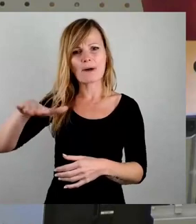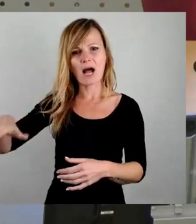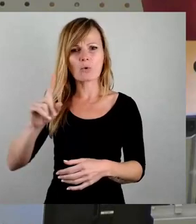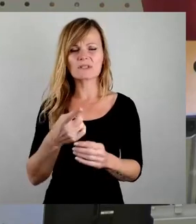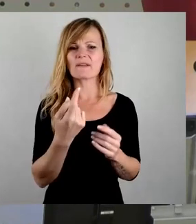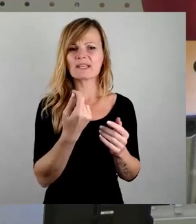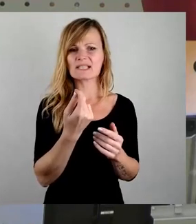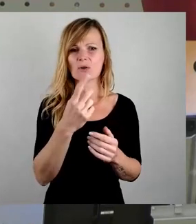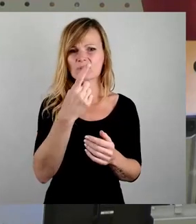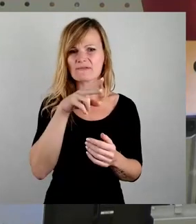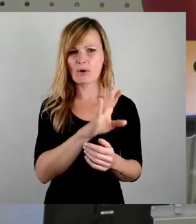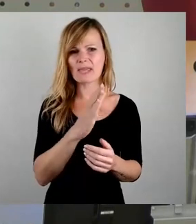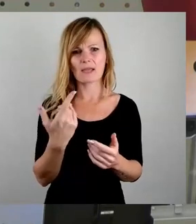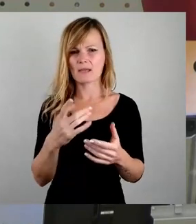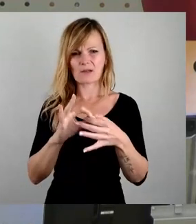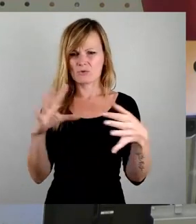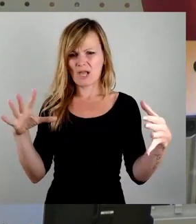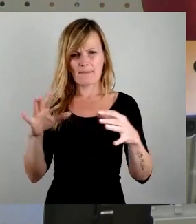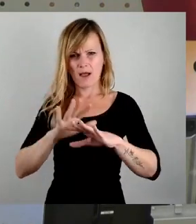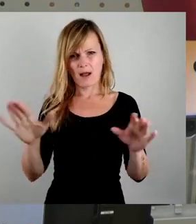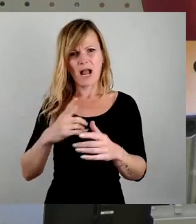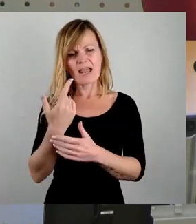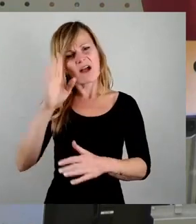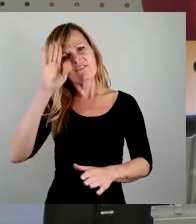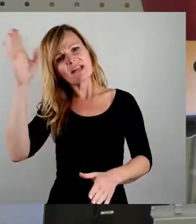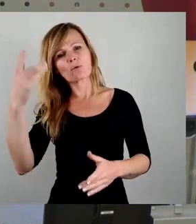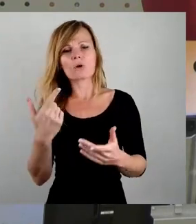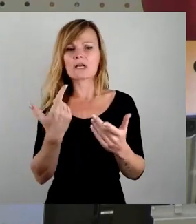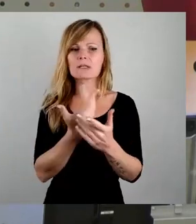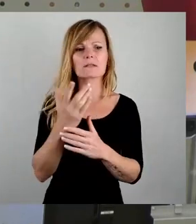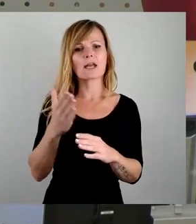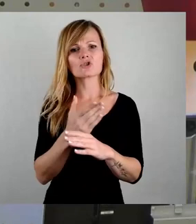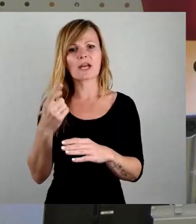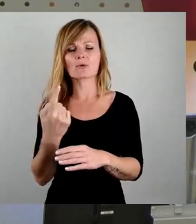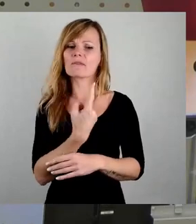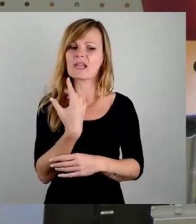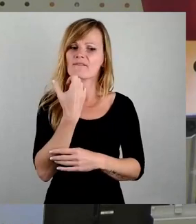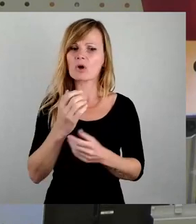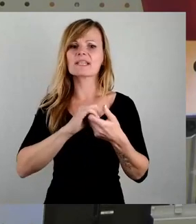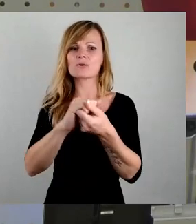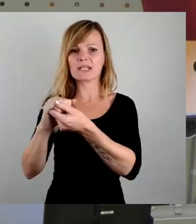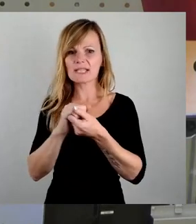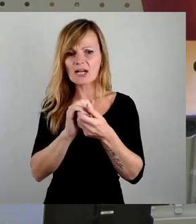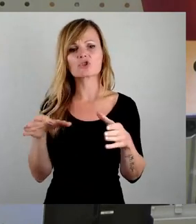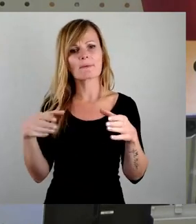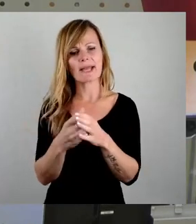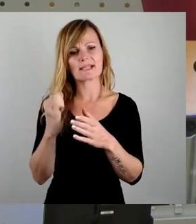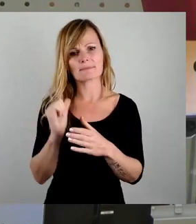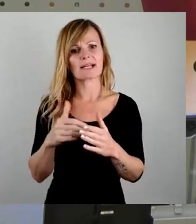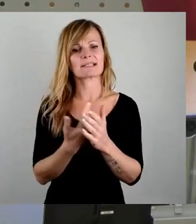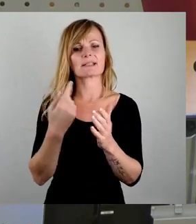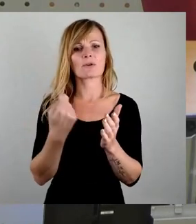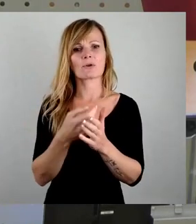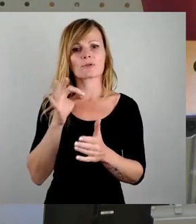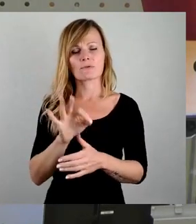Sachzusammenhang. Es ist willkürlich aufgebürdet. Und das wollen wir nicht. Nein, wir wollen es solidarisch gemeinsam tragen, die Kosten für die DVB.